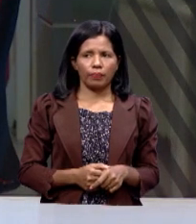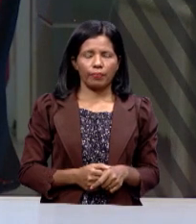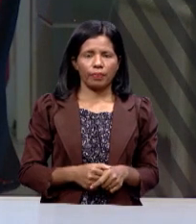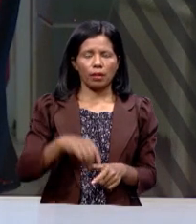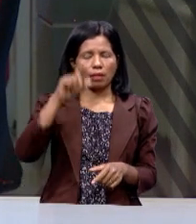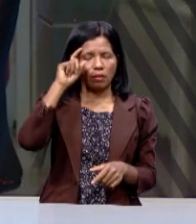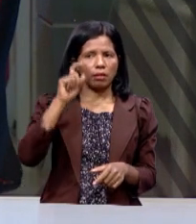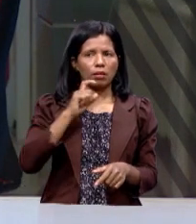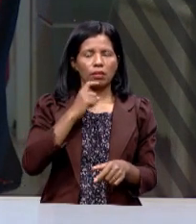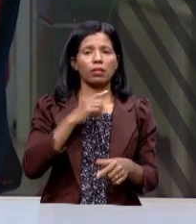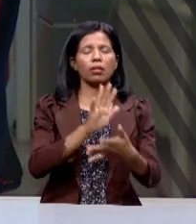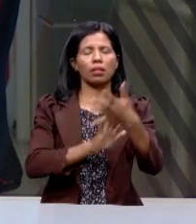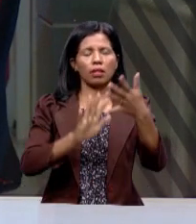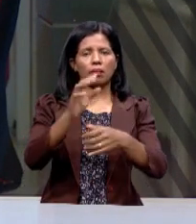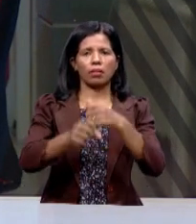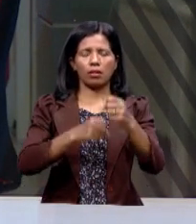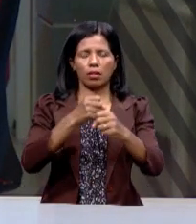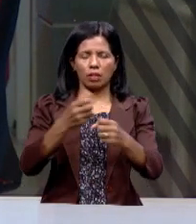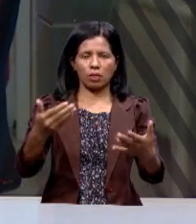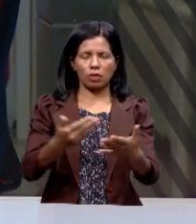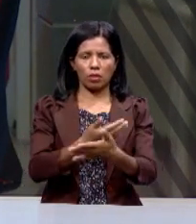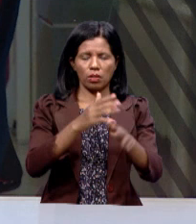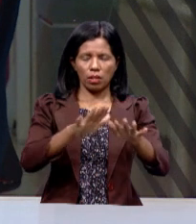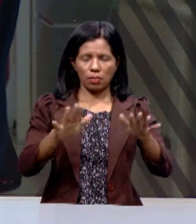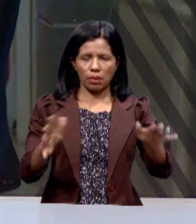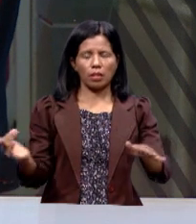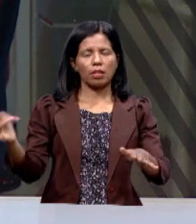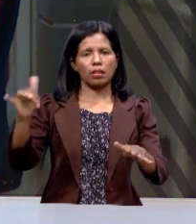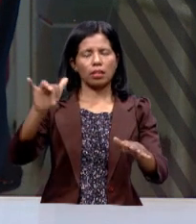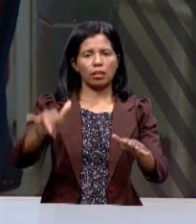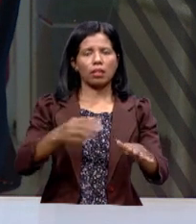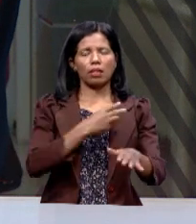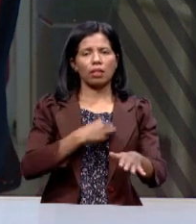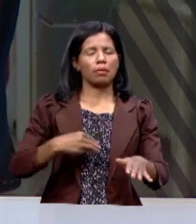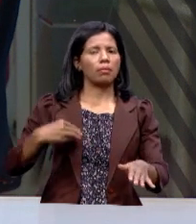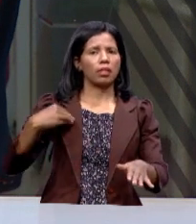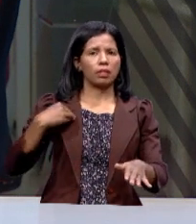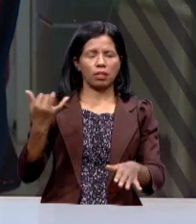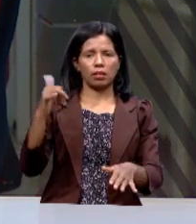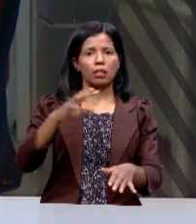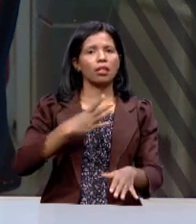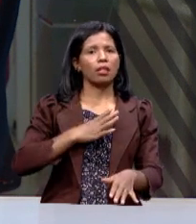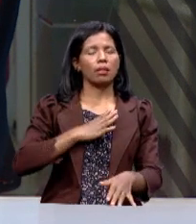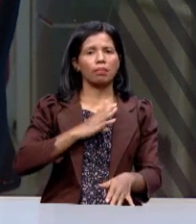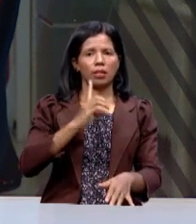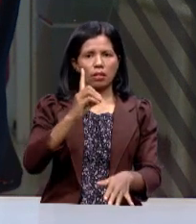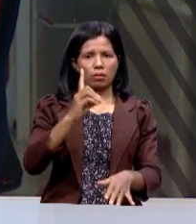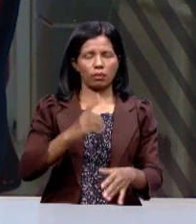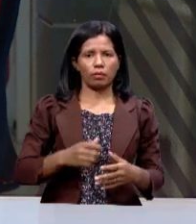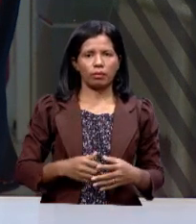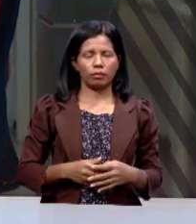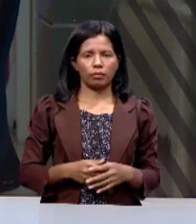Kairala Sanan Gusmang celebra tinang fong, hola barik sira ia ofrona tu Dominikana bidau mota klarang.